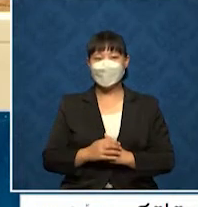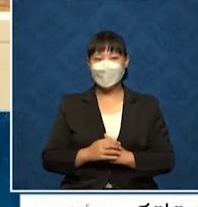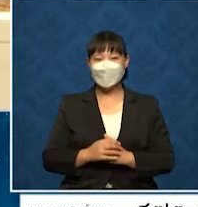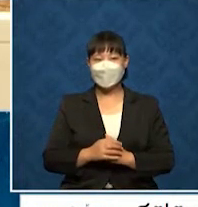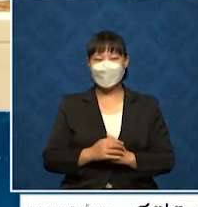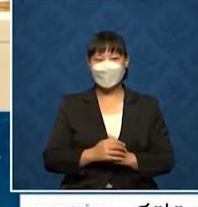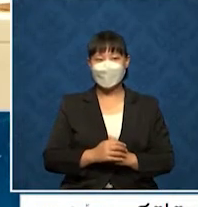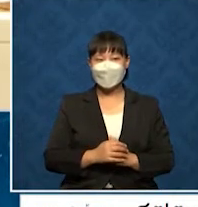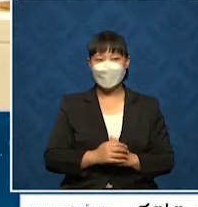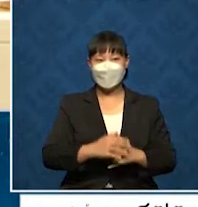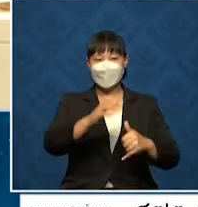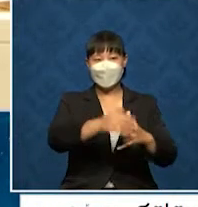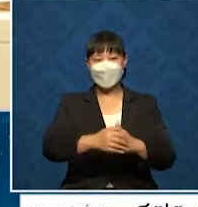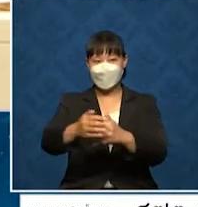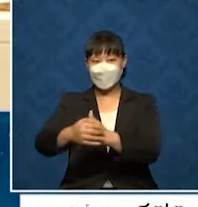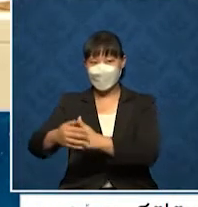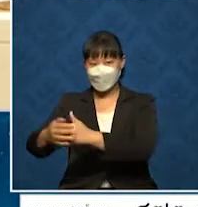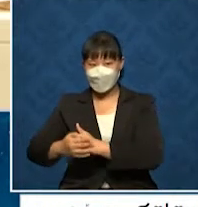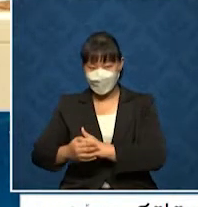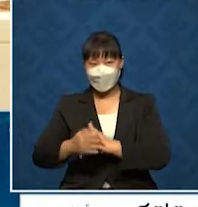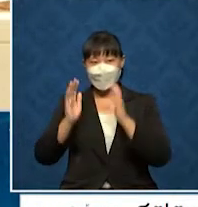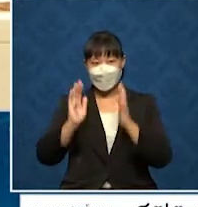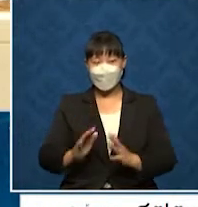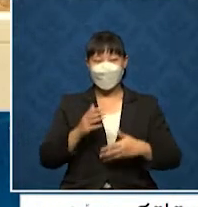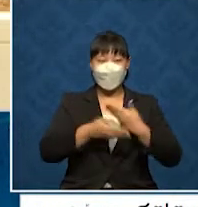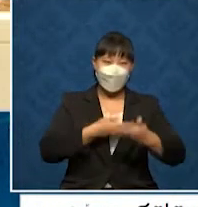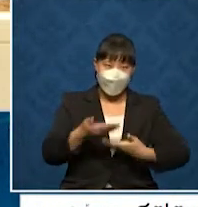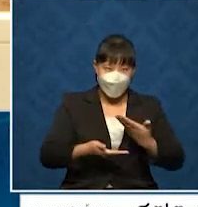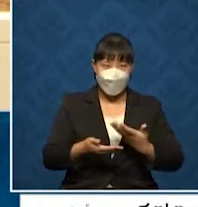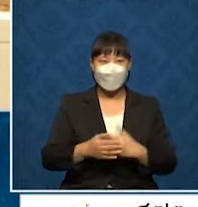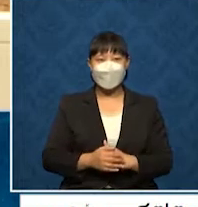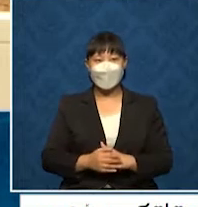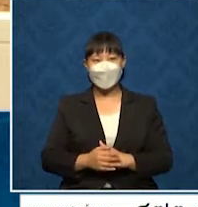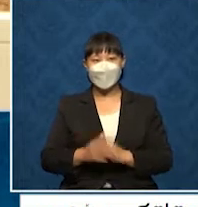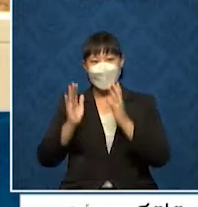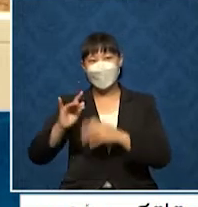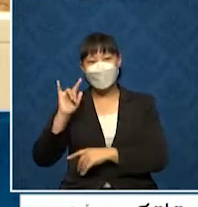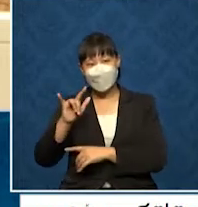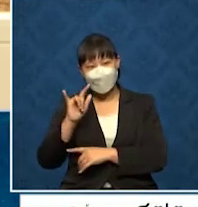กลุ่มผู้ค้าหรือนักบิน